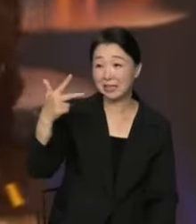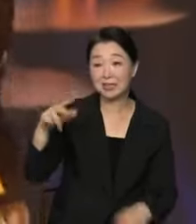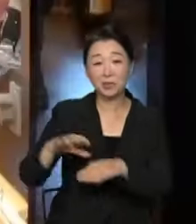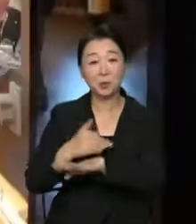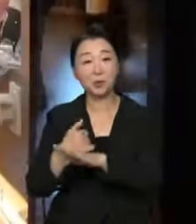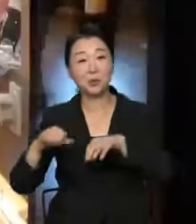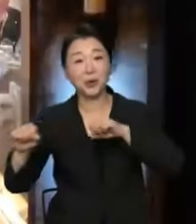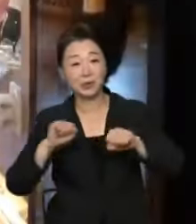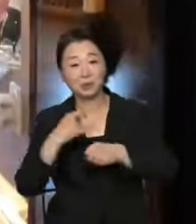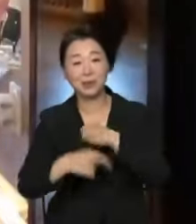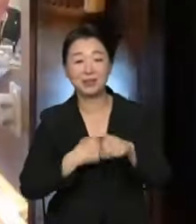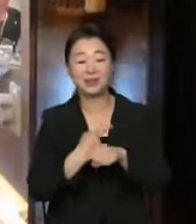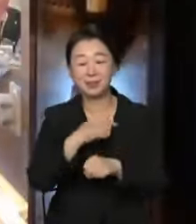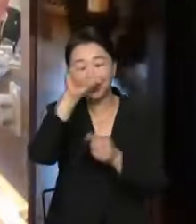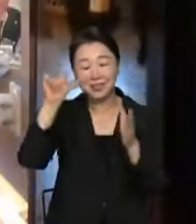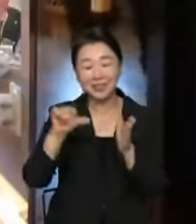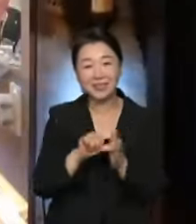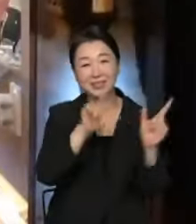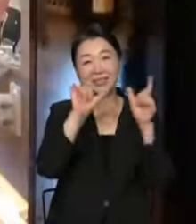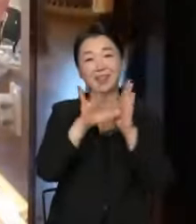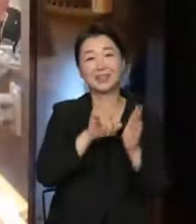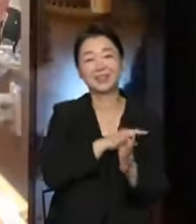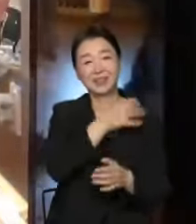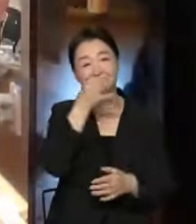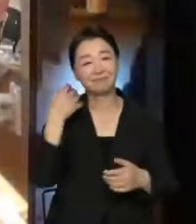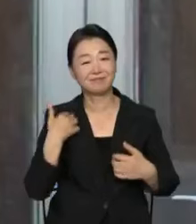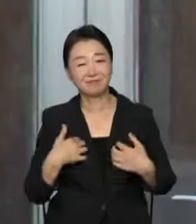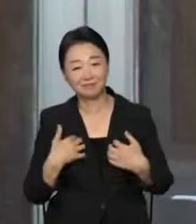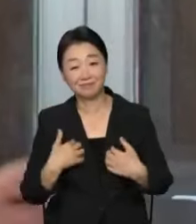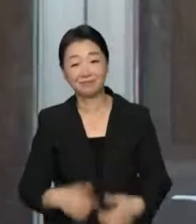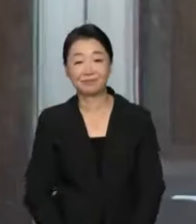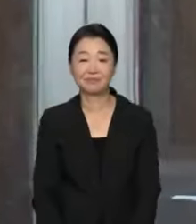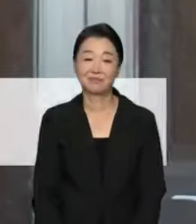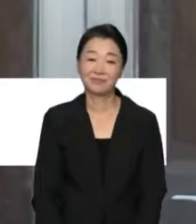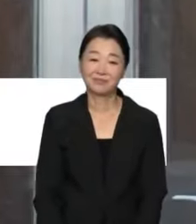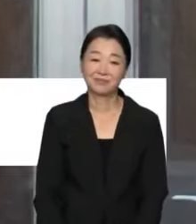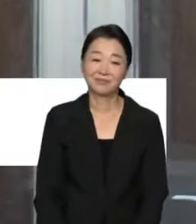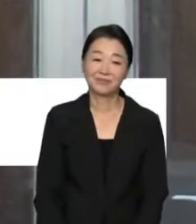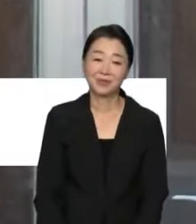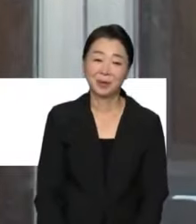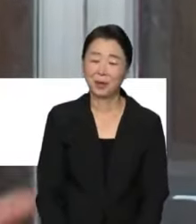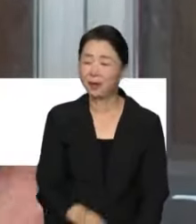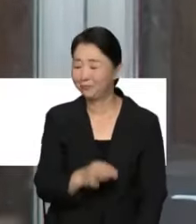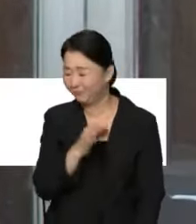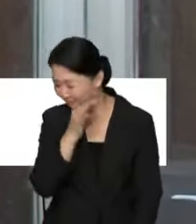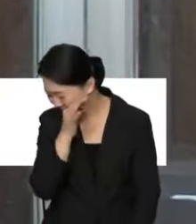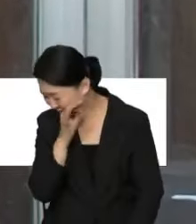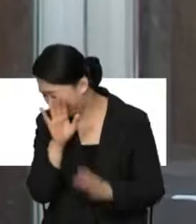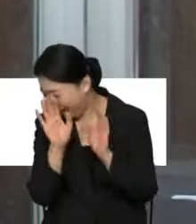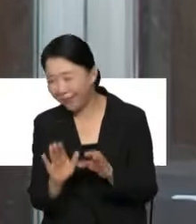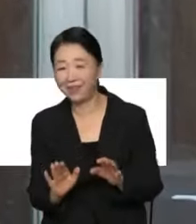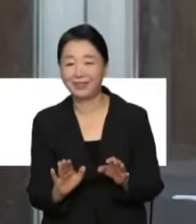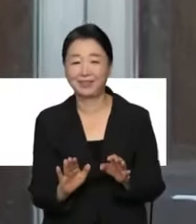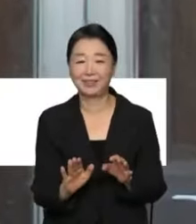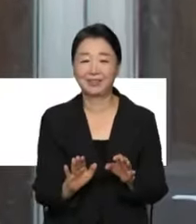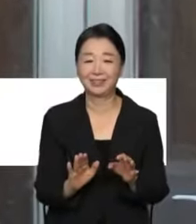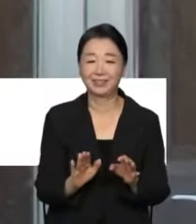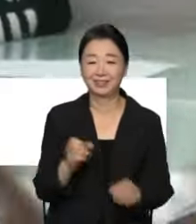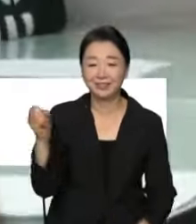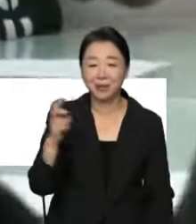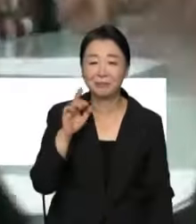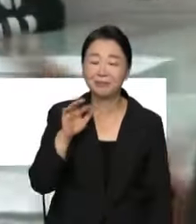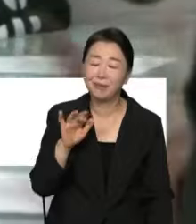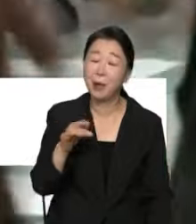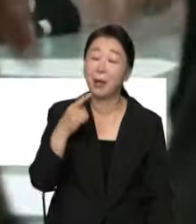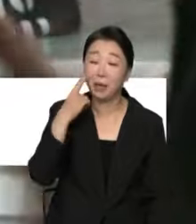1년이 인생 가장 신나는 시간이었기 때문입니다. 그거를 뭐 하겠다 처음에는 안 나와가 뭐 하겠고 이렇게 자꾸 하니 이제